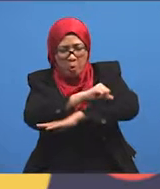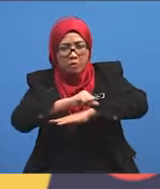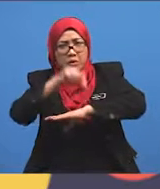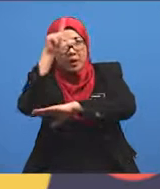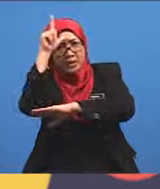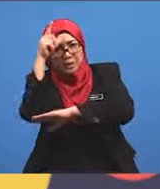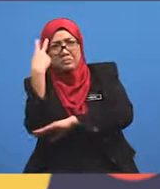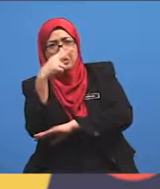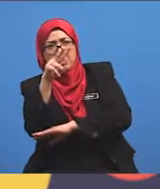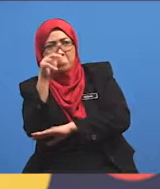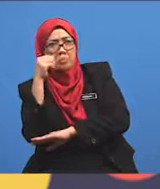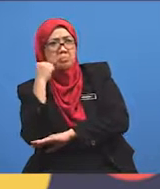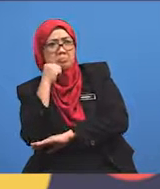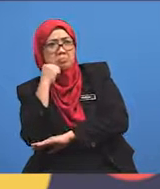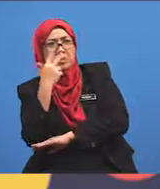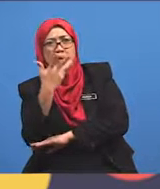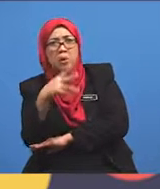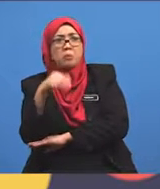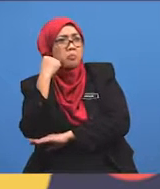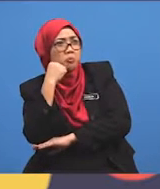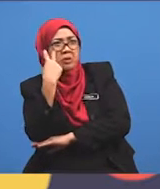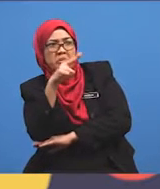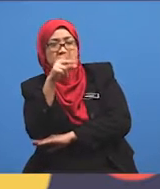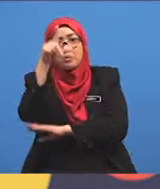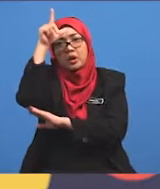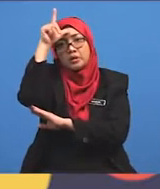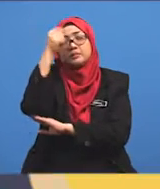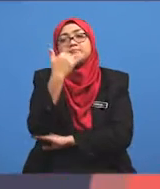haram bagi perempuan melihat aurat lelaki.